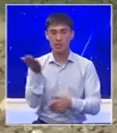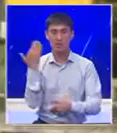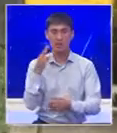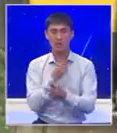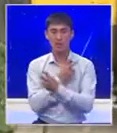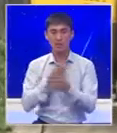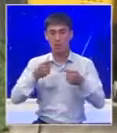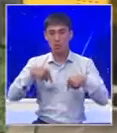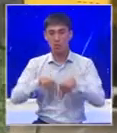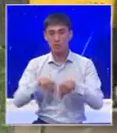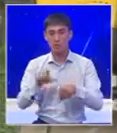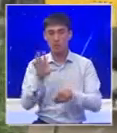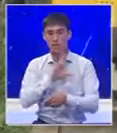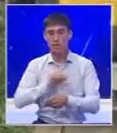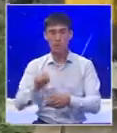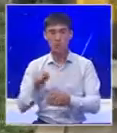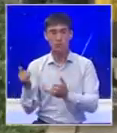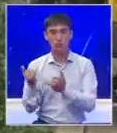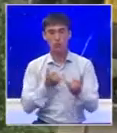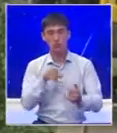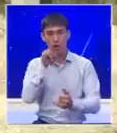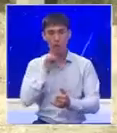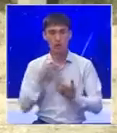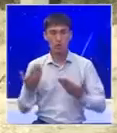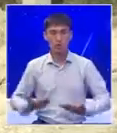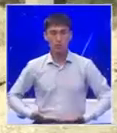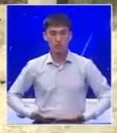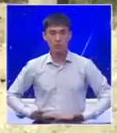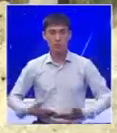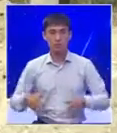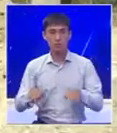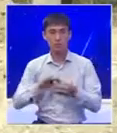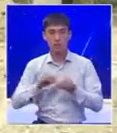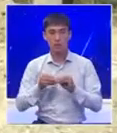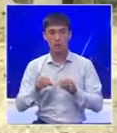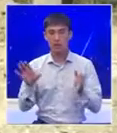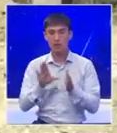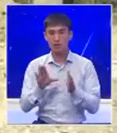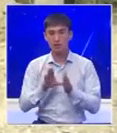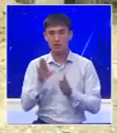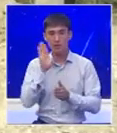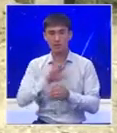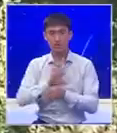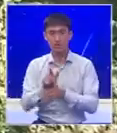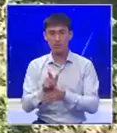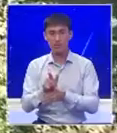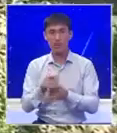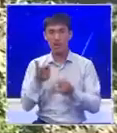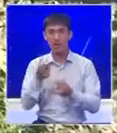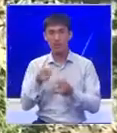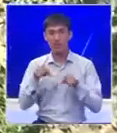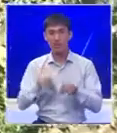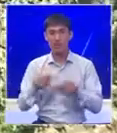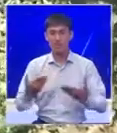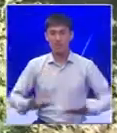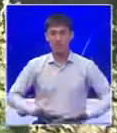дачных сообществах совершенно не было условий для комфортного проживания наряду с проблемами электрификации водоснабжения а газе здешние